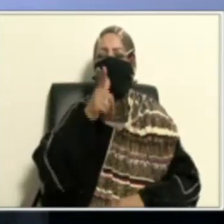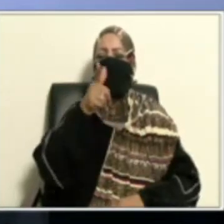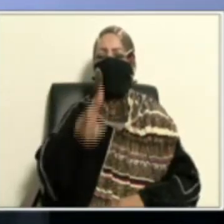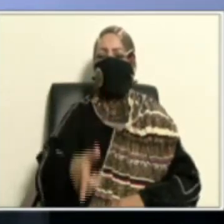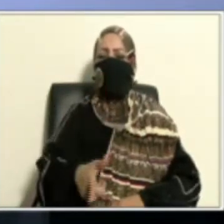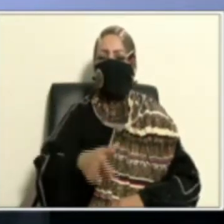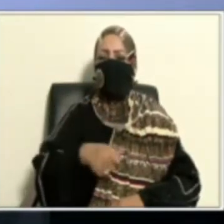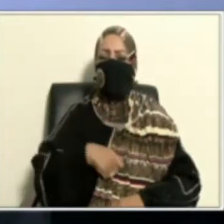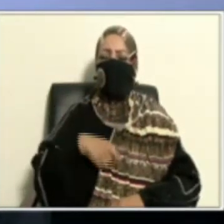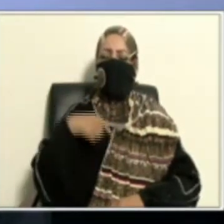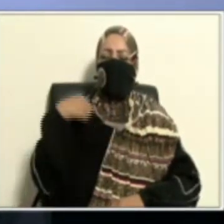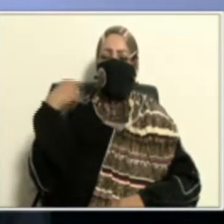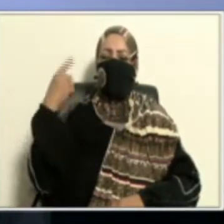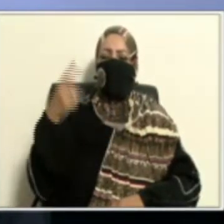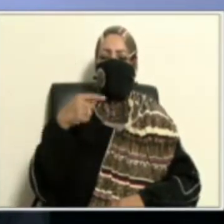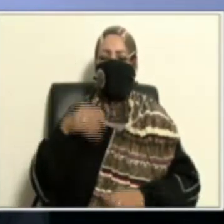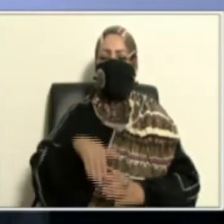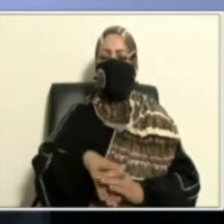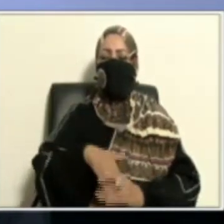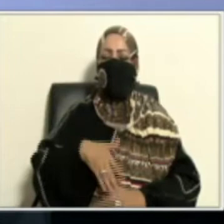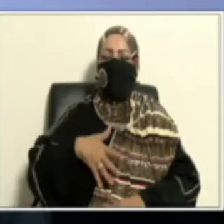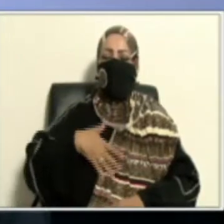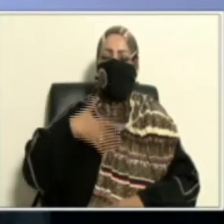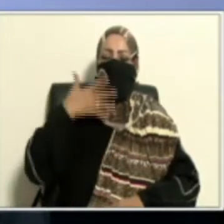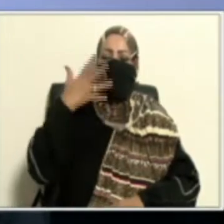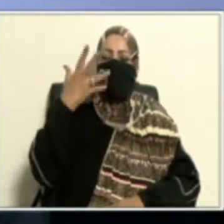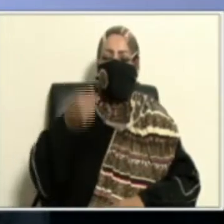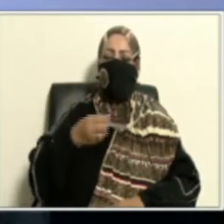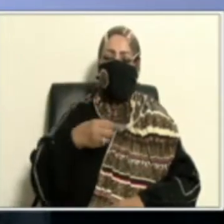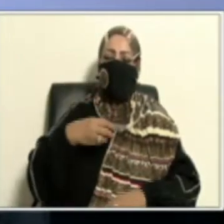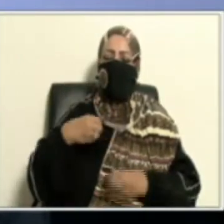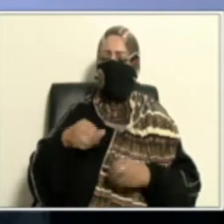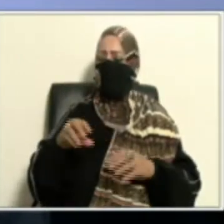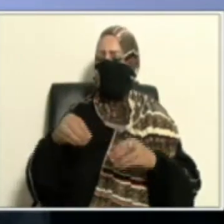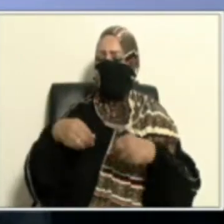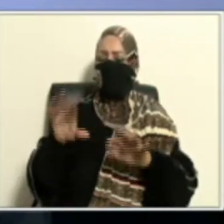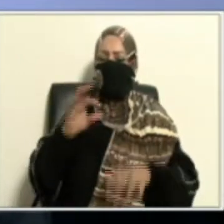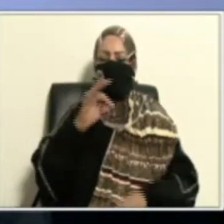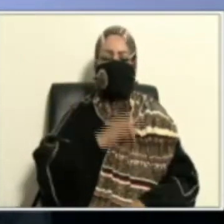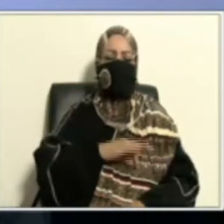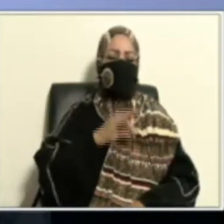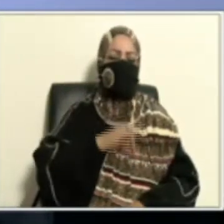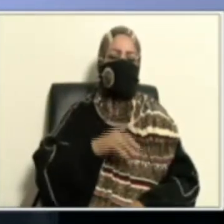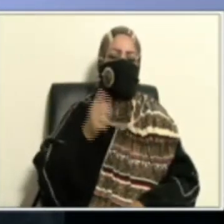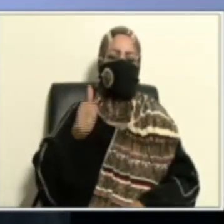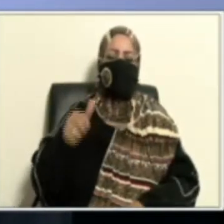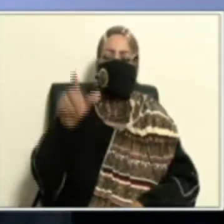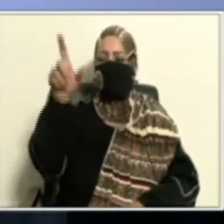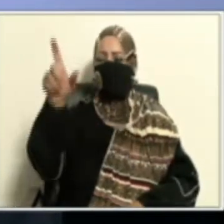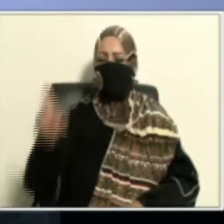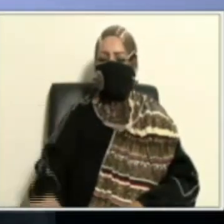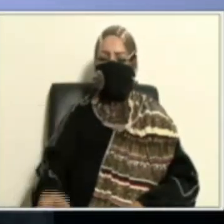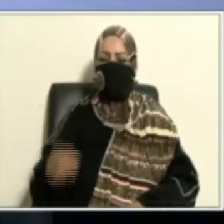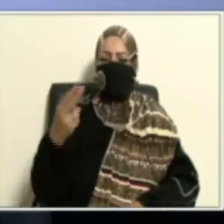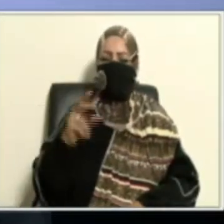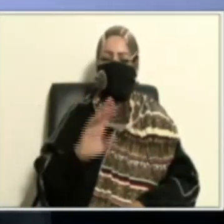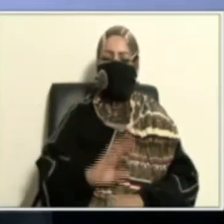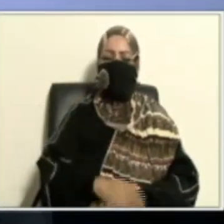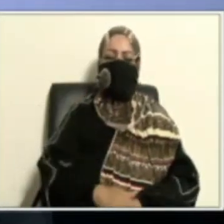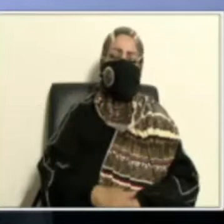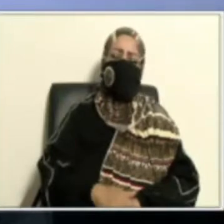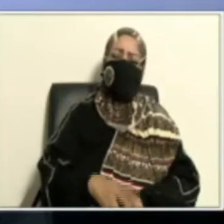عروة البارقي. فهذا يدل على أن الربح غير محدد في الإسلام إلا في بيع الاستئمان أو